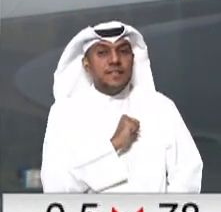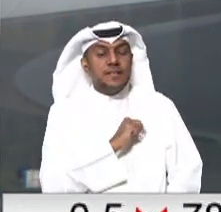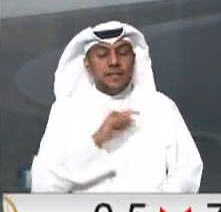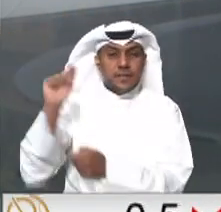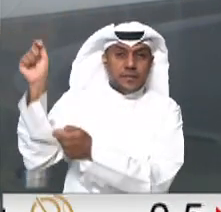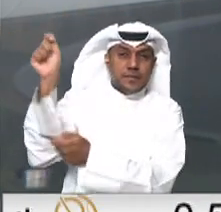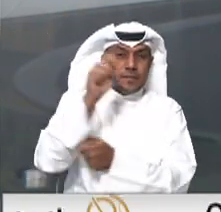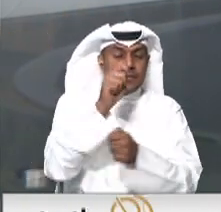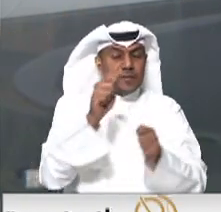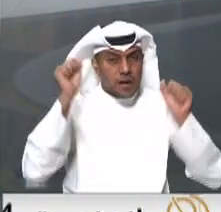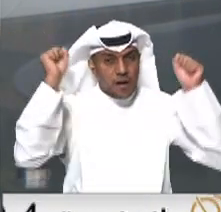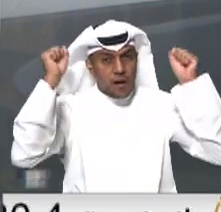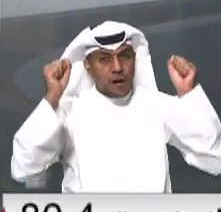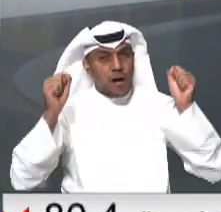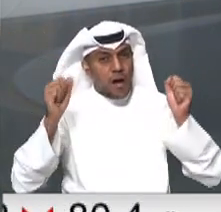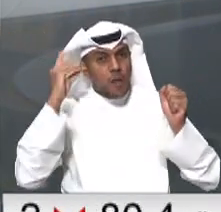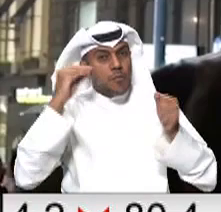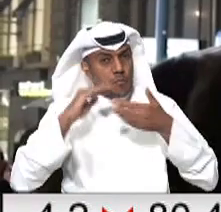والضفة الغربية.